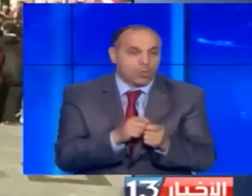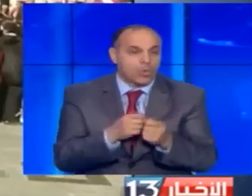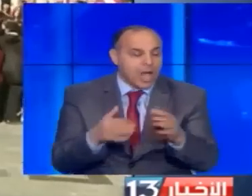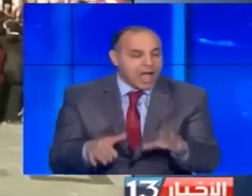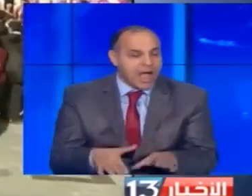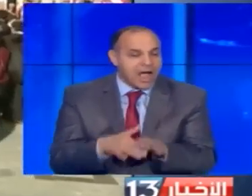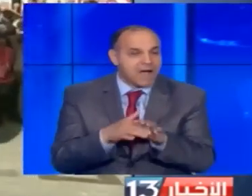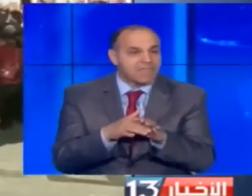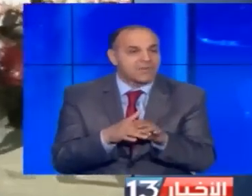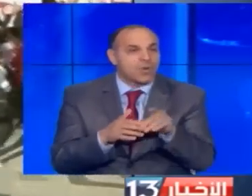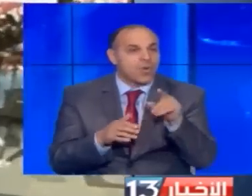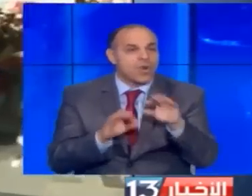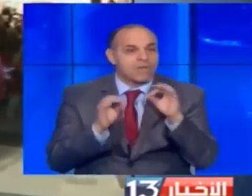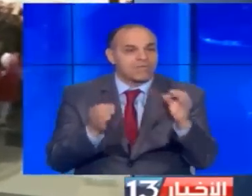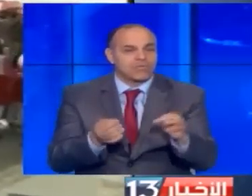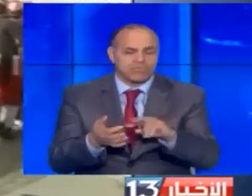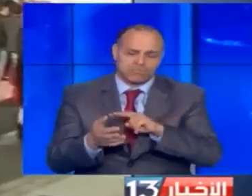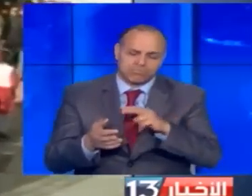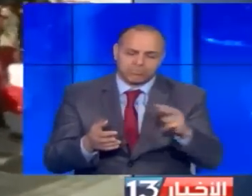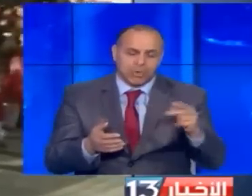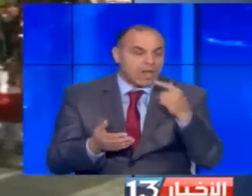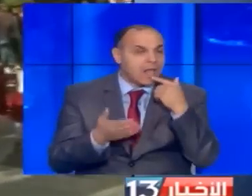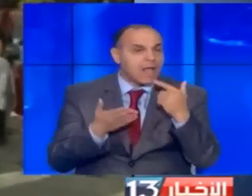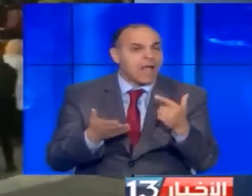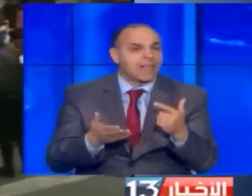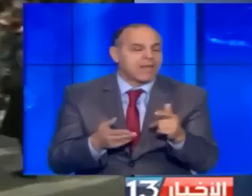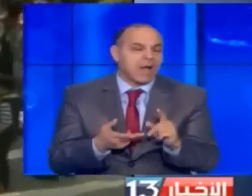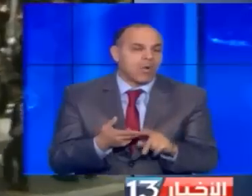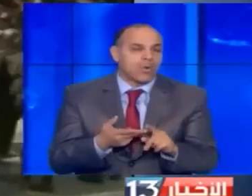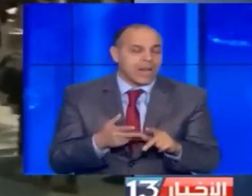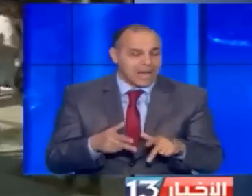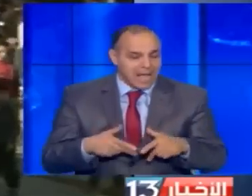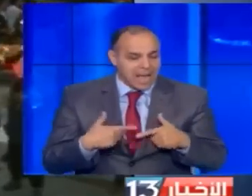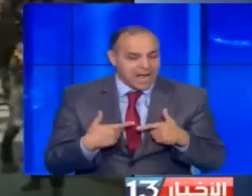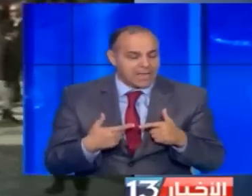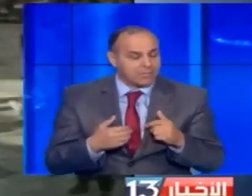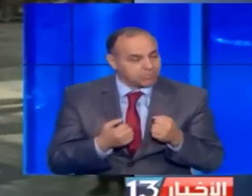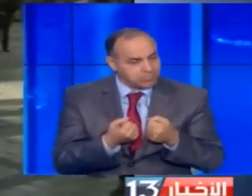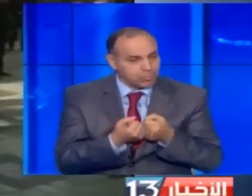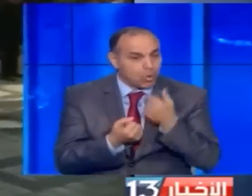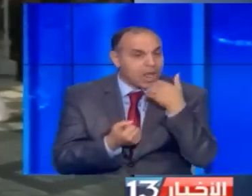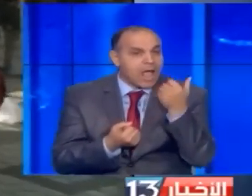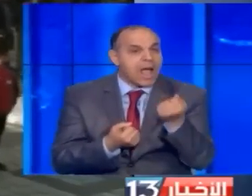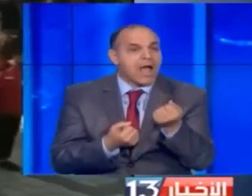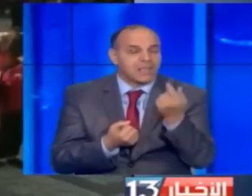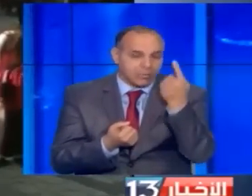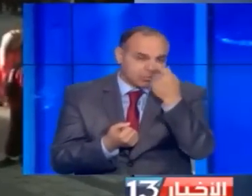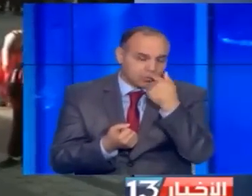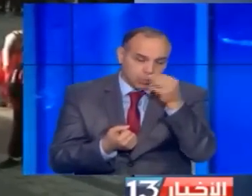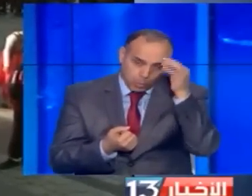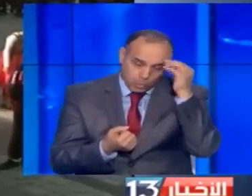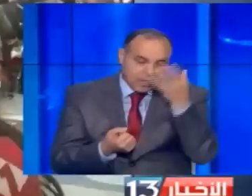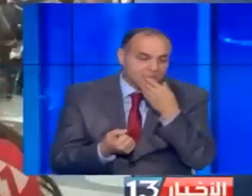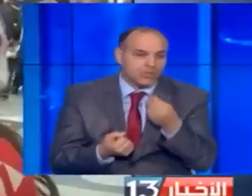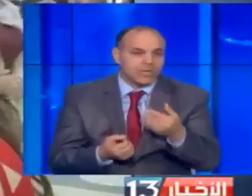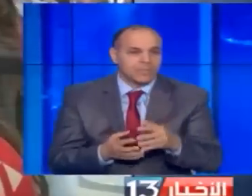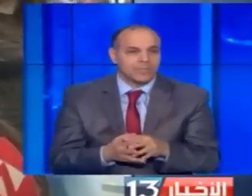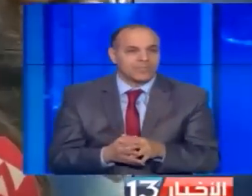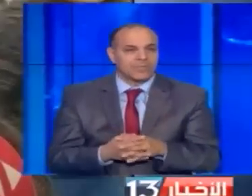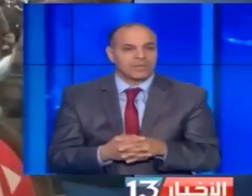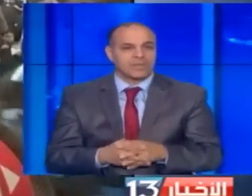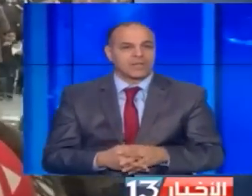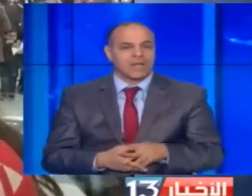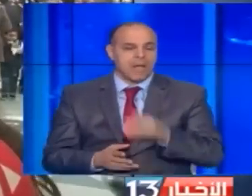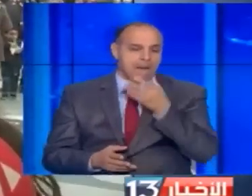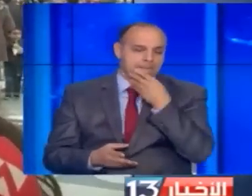التظاهرة إلى فضاء للفنون المختلفة، ركح آخر للحياة والتفاعل، ونحت ملامح وطن أجمل. سمحة